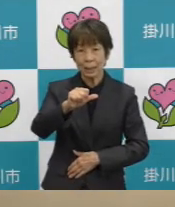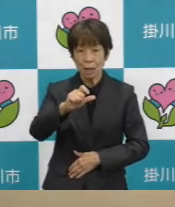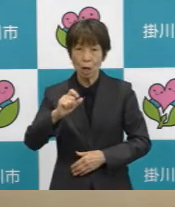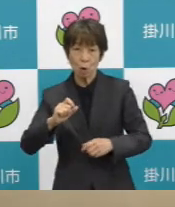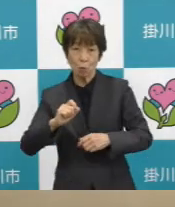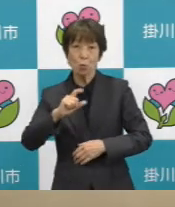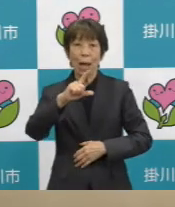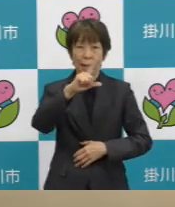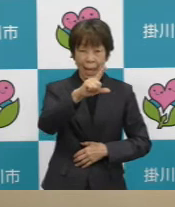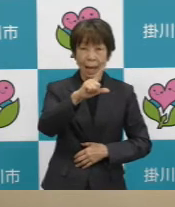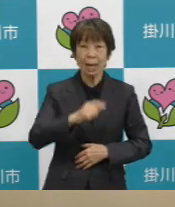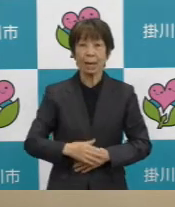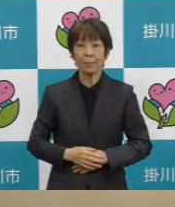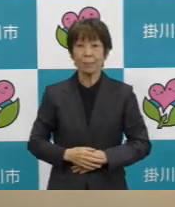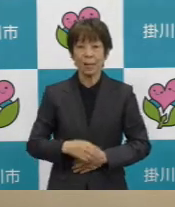て、